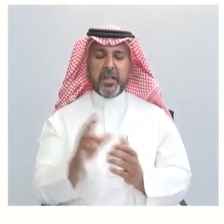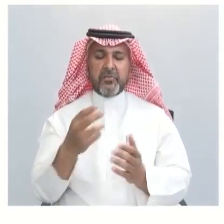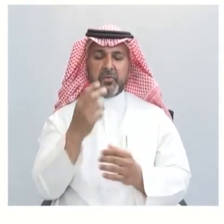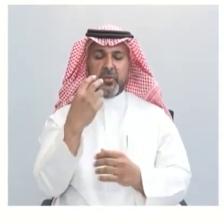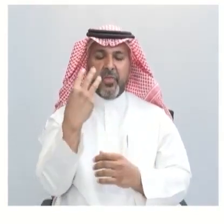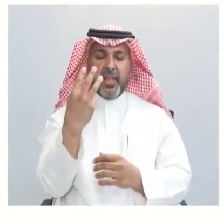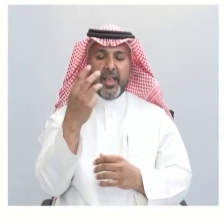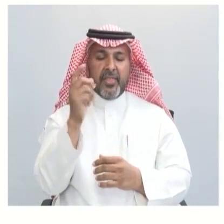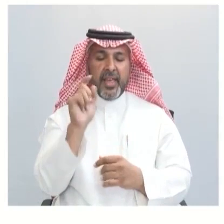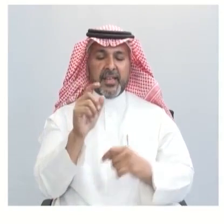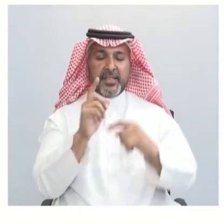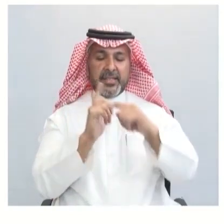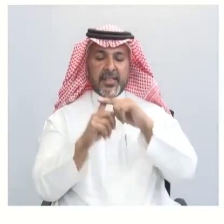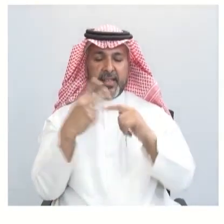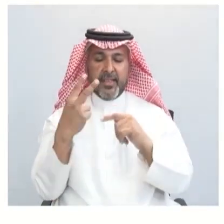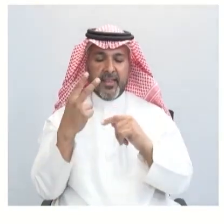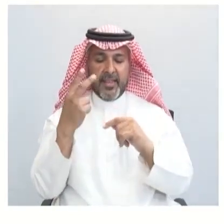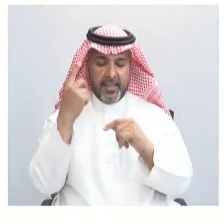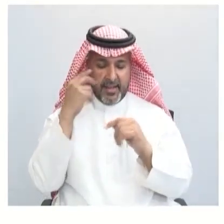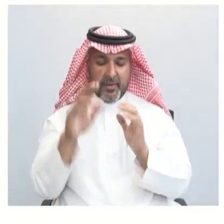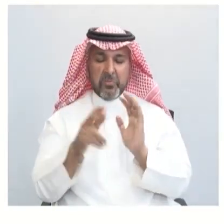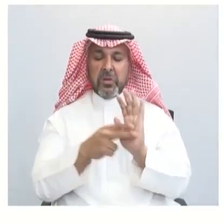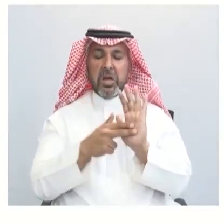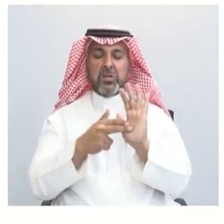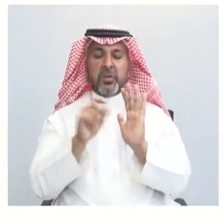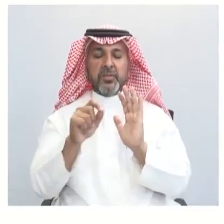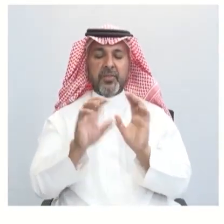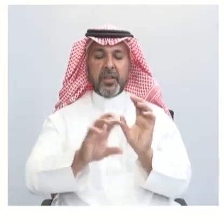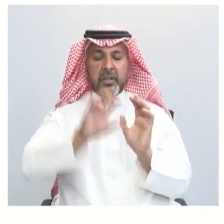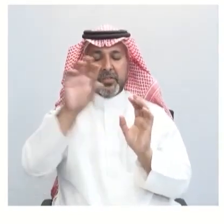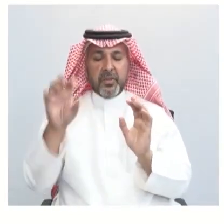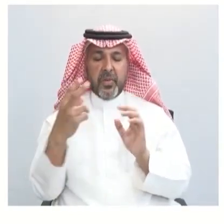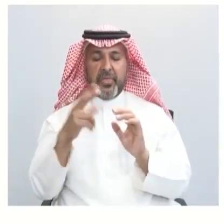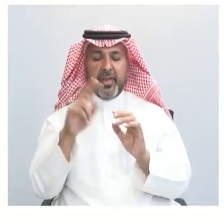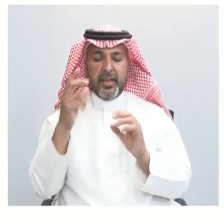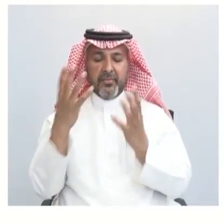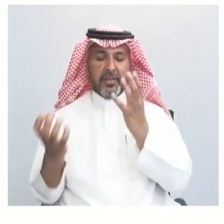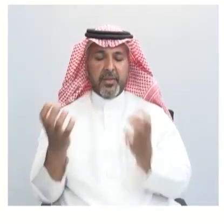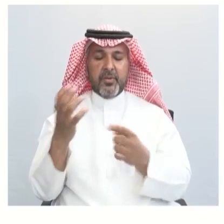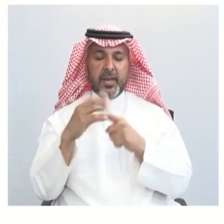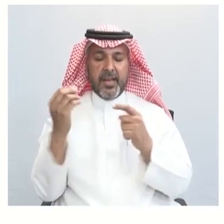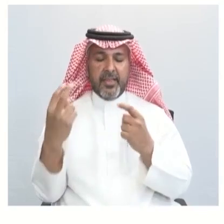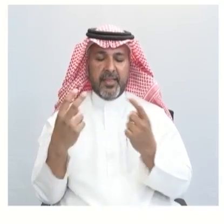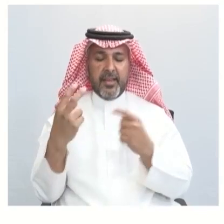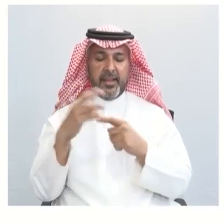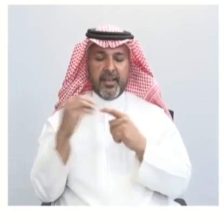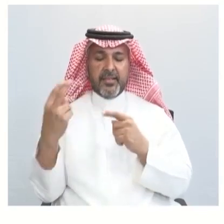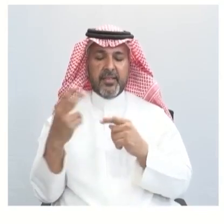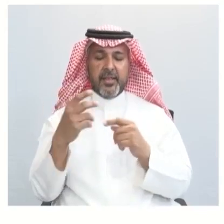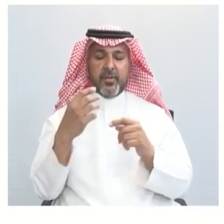اخذ المقام اساويه بالصفر احل معادله راح اطرح اين من الطرفين راح يكون عندي هنا